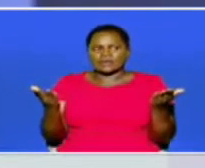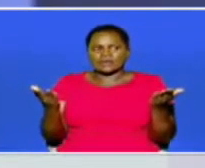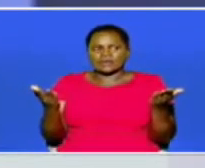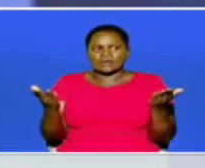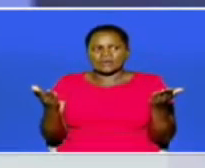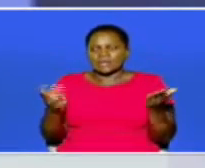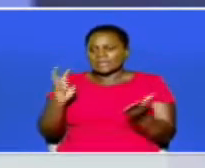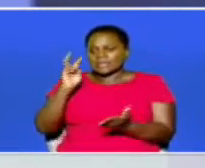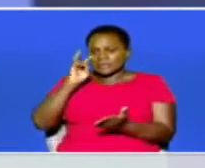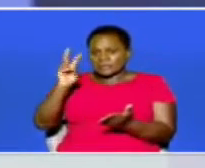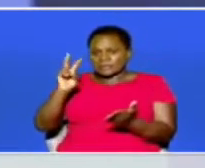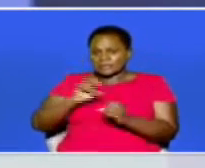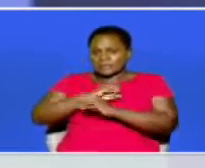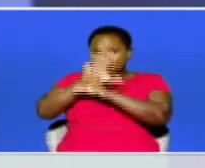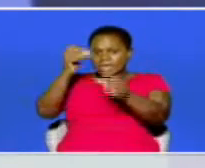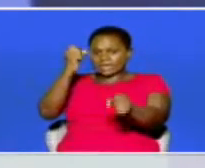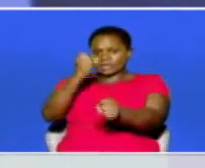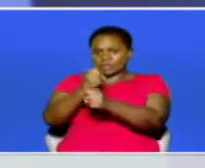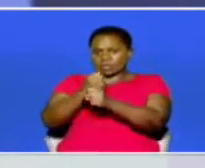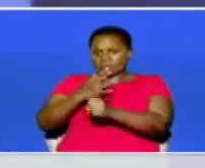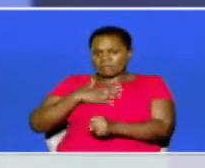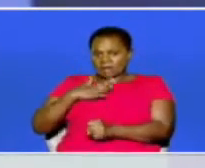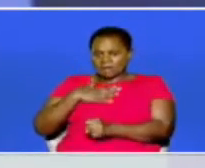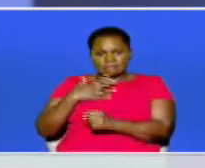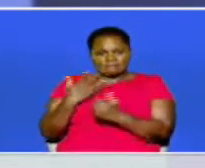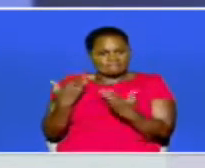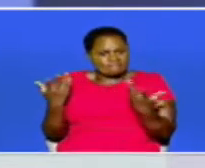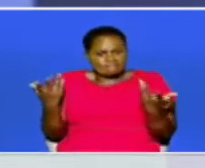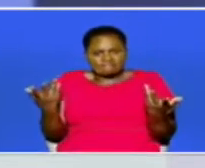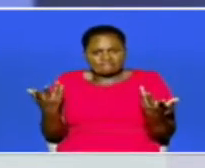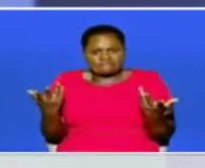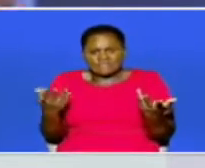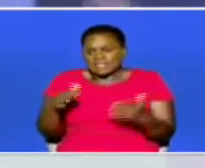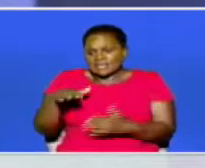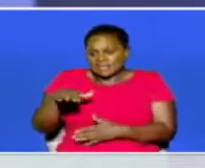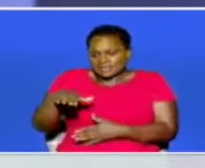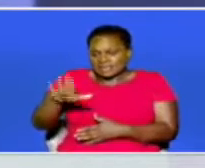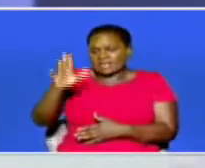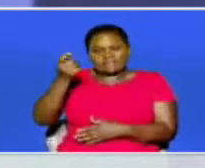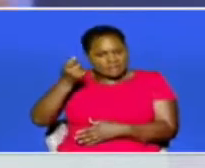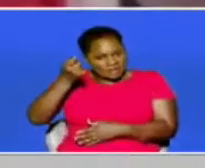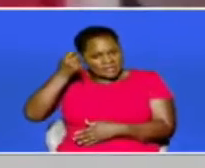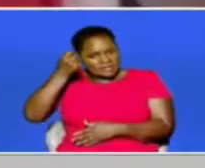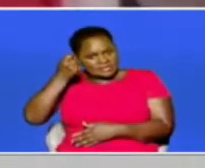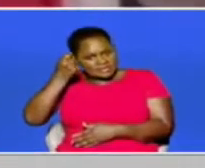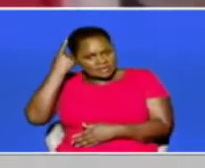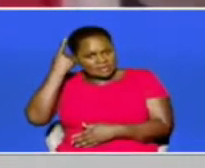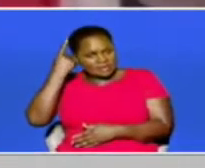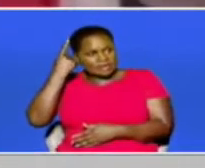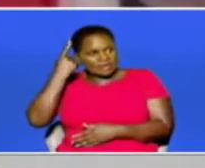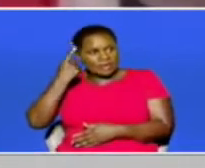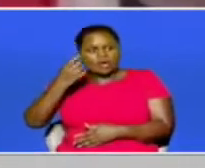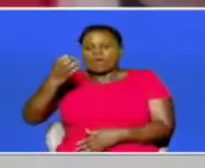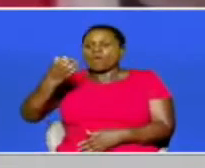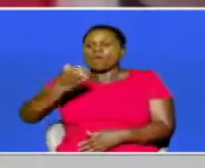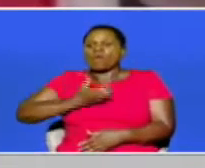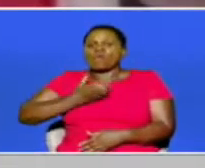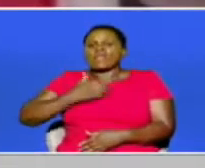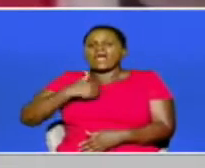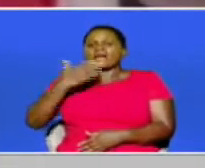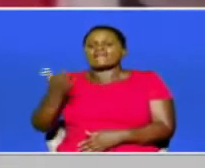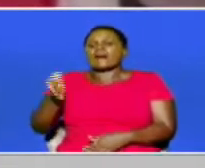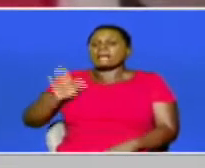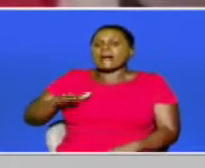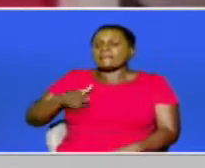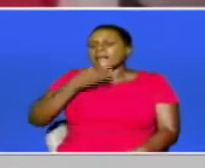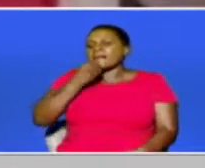wameshaona kazi ambayo ninafanya na wameshaelewa. Na kuna mwenyewe hapa au ni mama